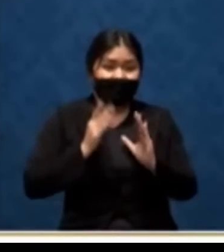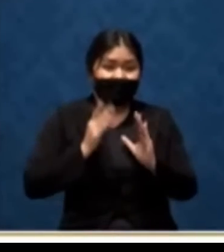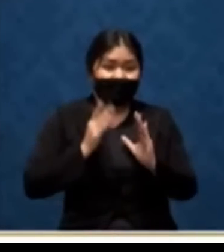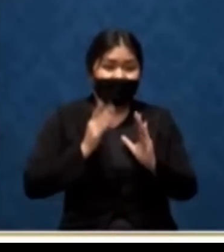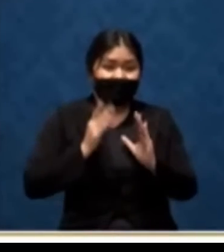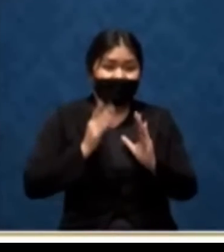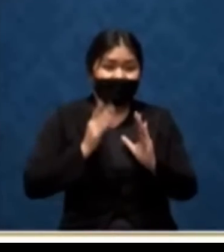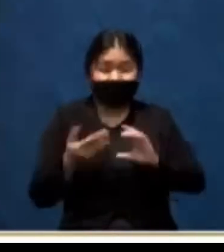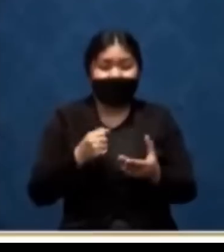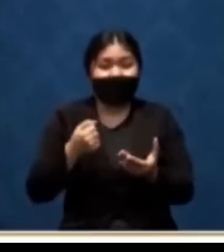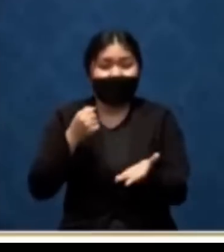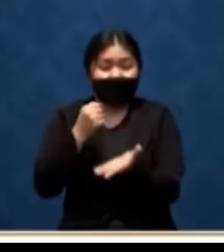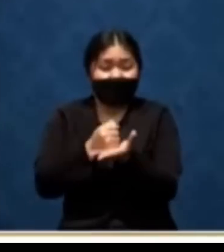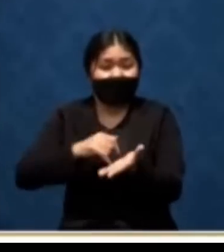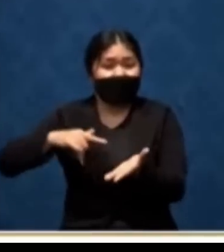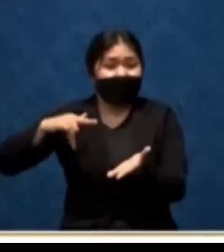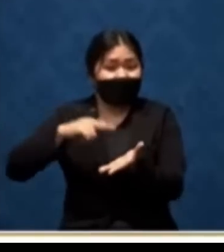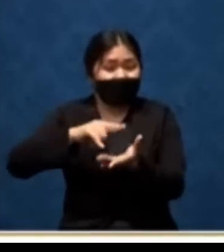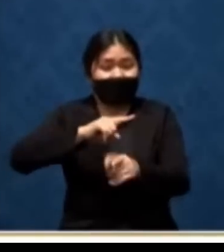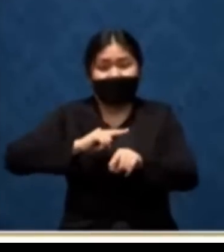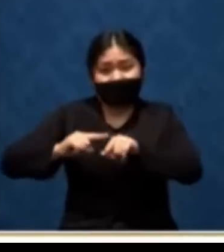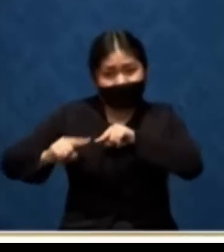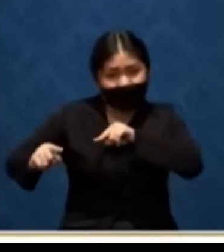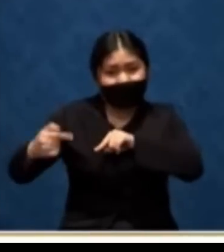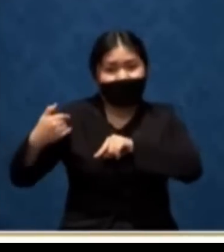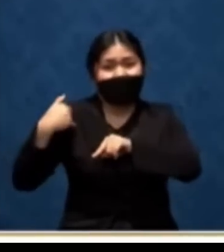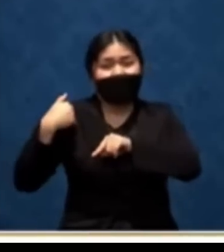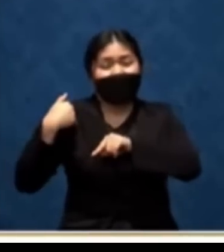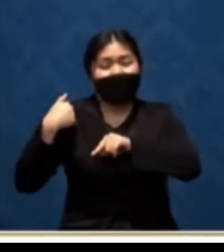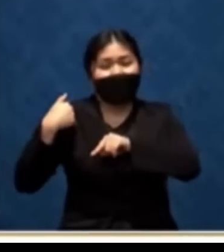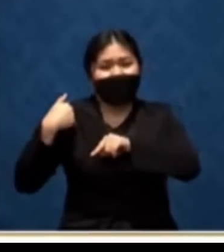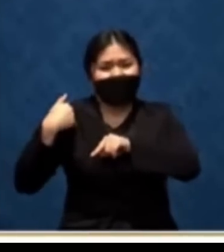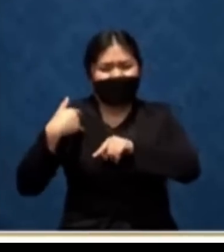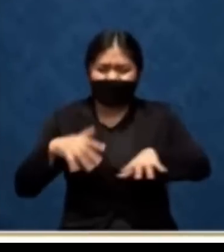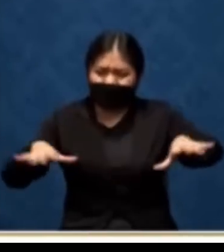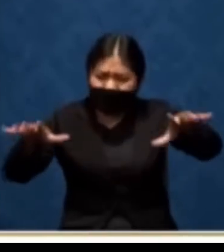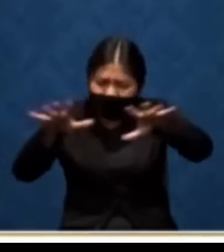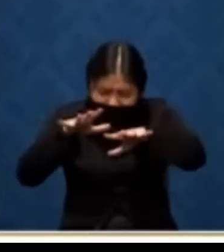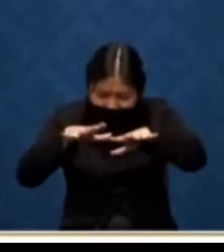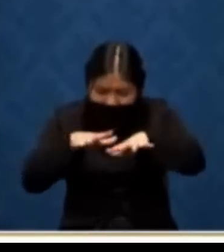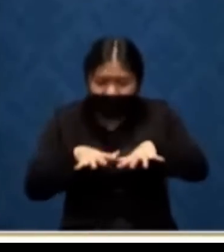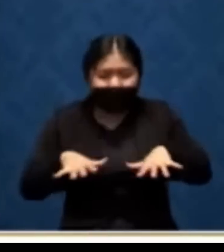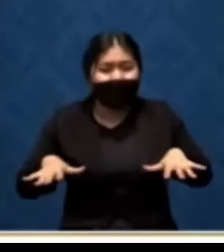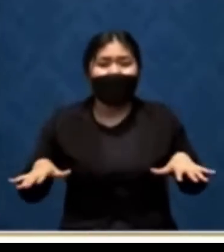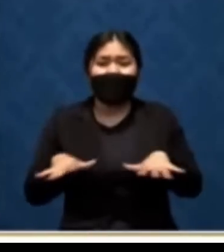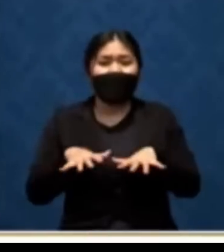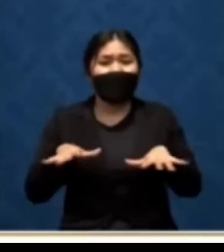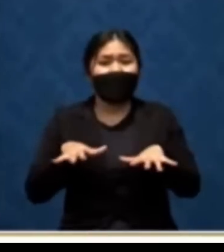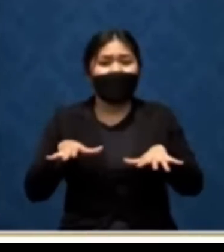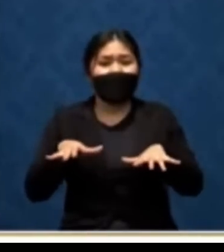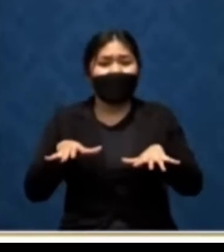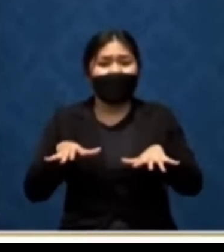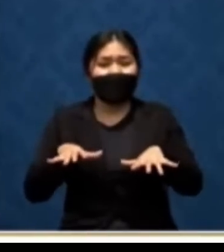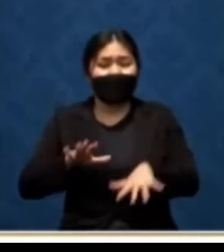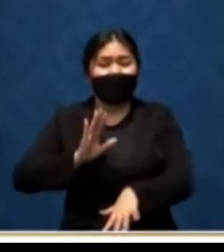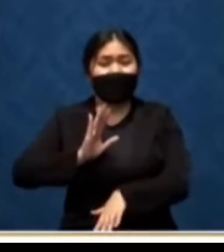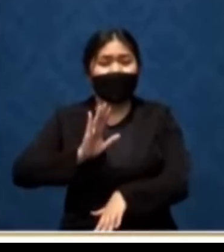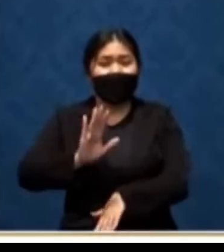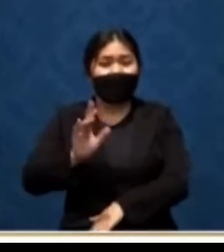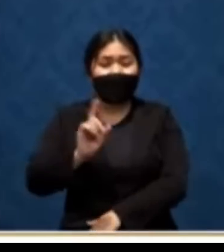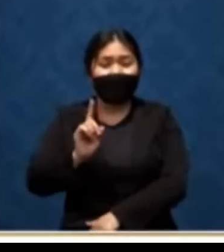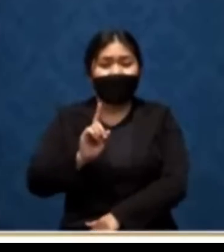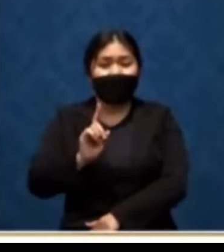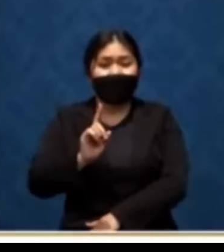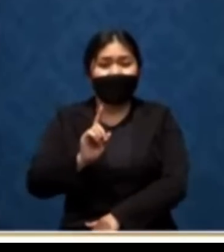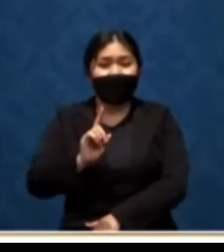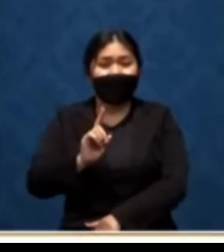ขอวีซ่าทุกอย่างนะครับมันเหมือนปกตินะครับปกติของส